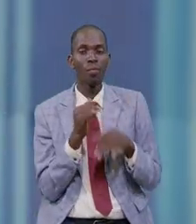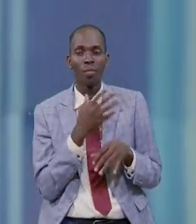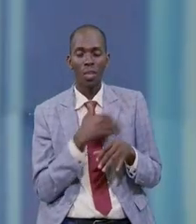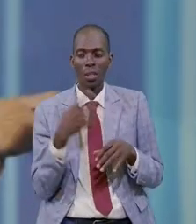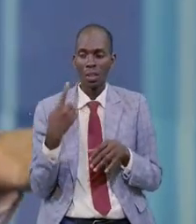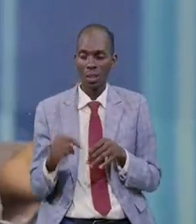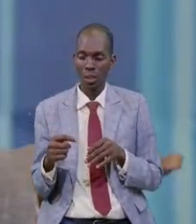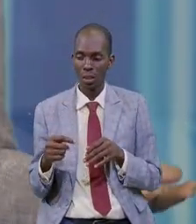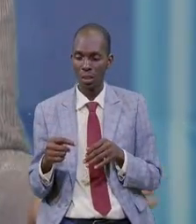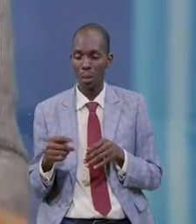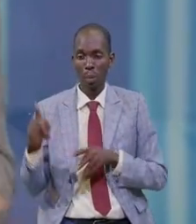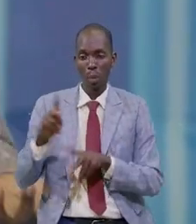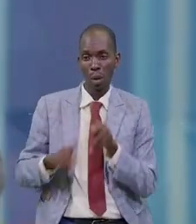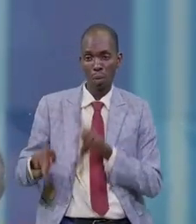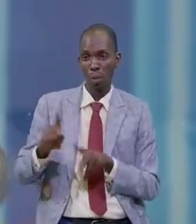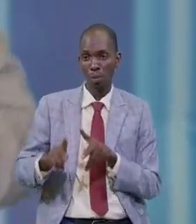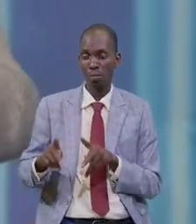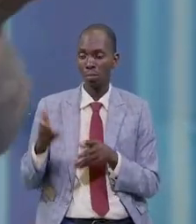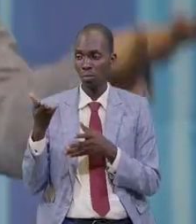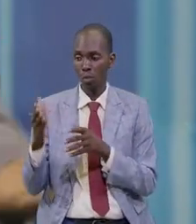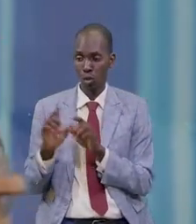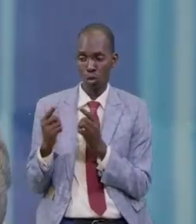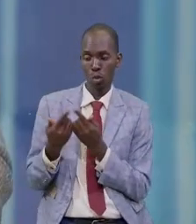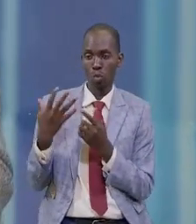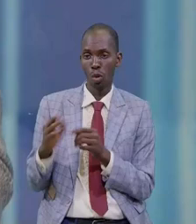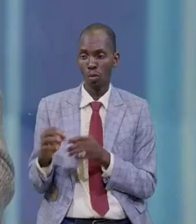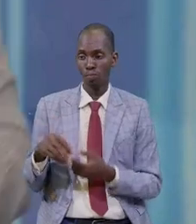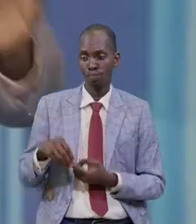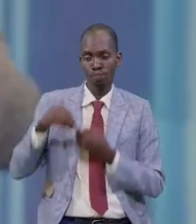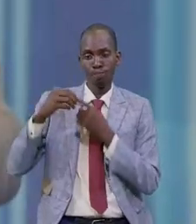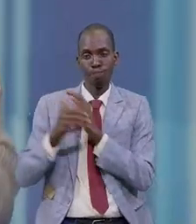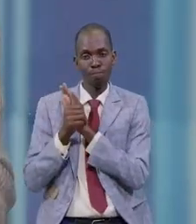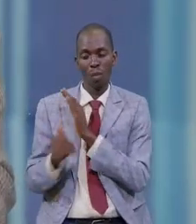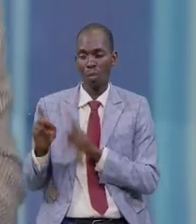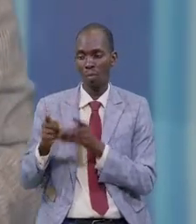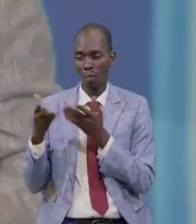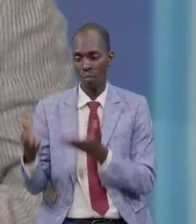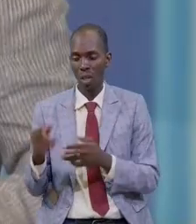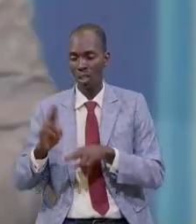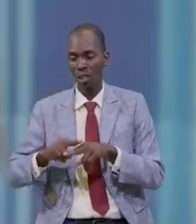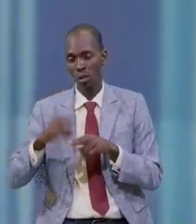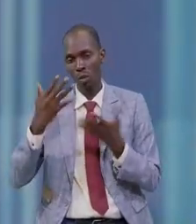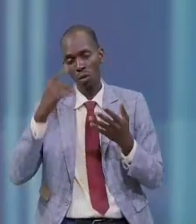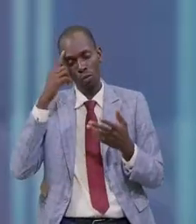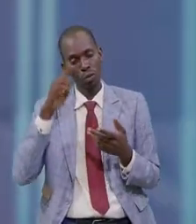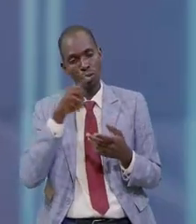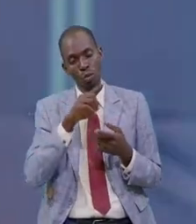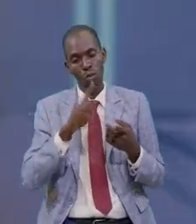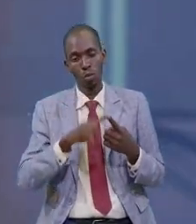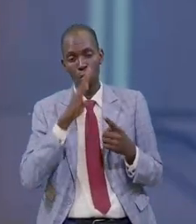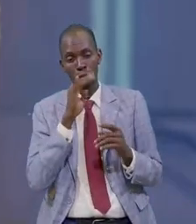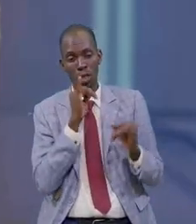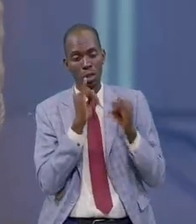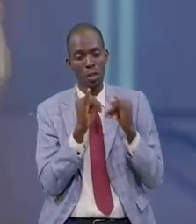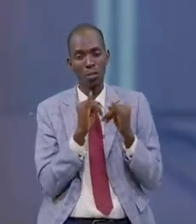entendu il n'ont pas entendu ce que tu maîtrises ils n'ont pas entendu tes dons spéciaux et ton tes réalisations ce qui